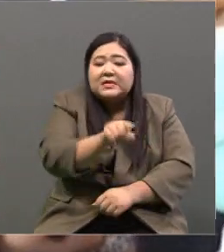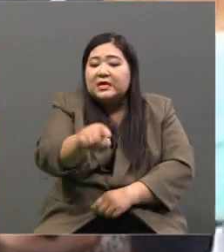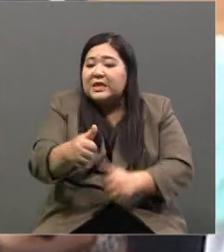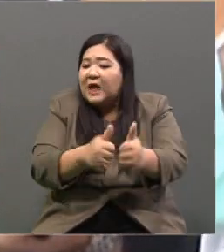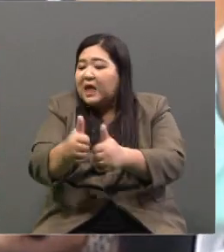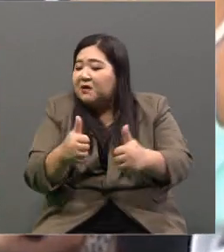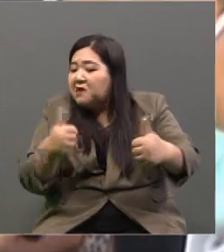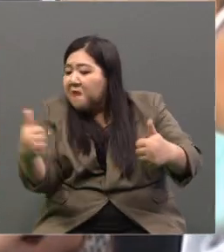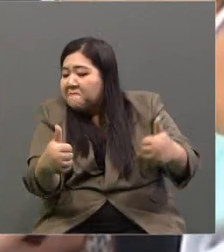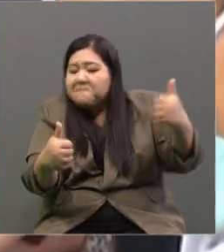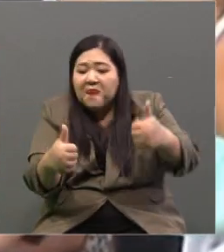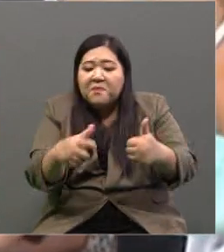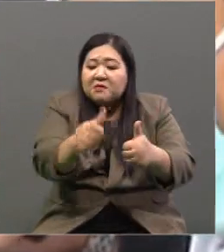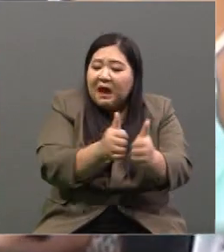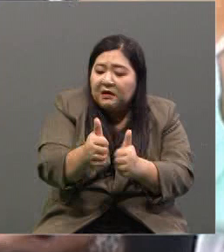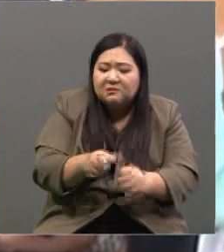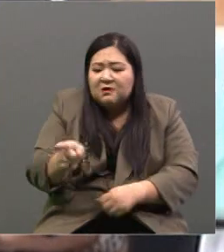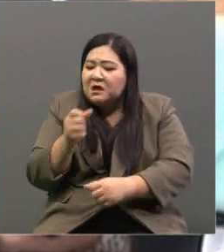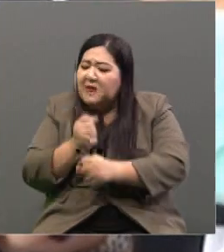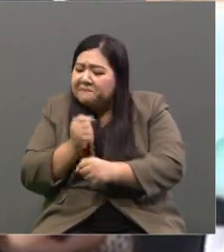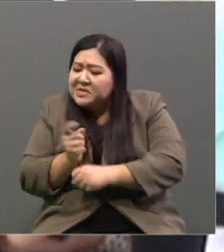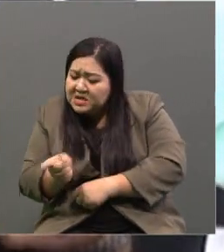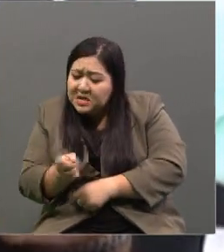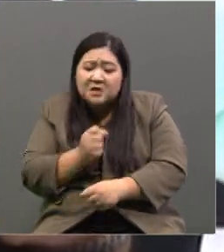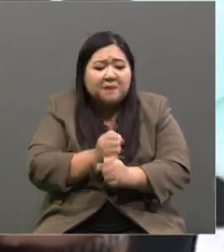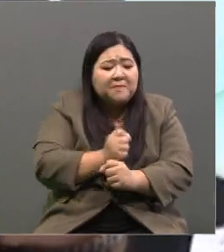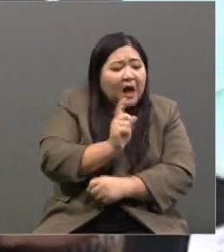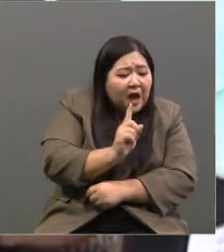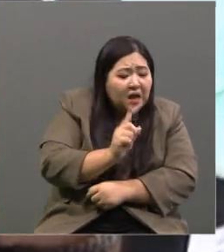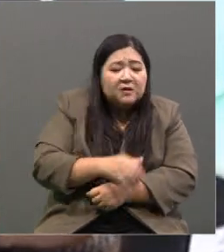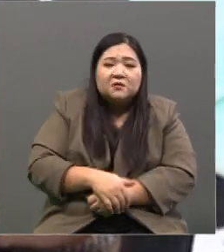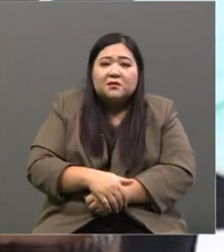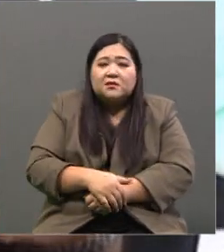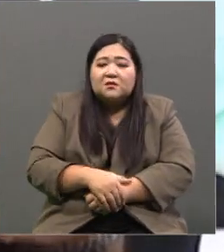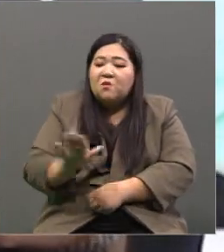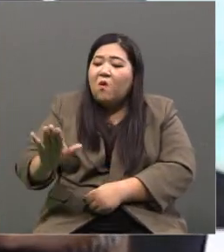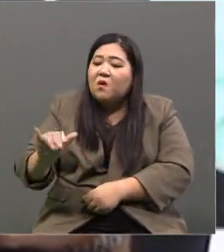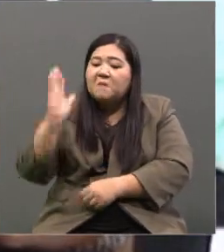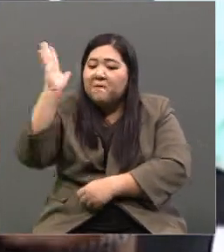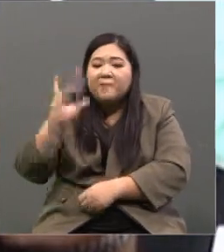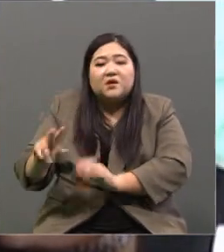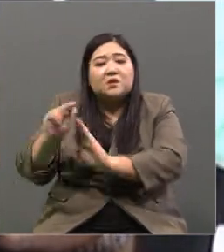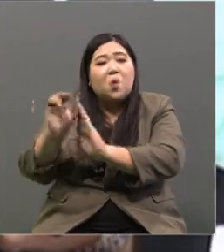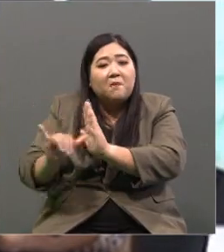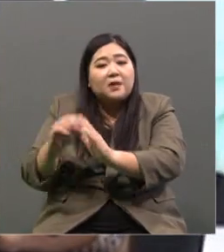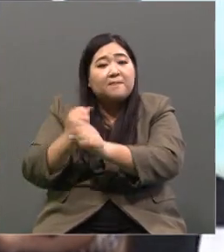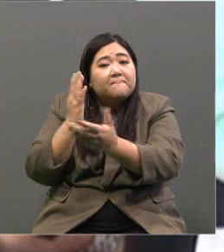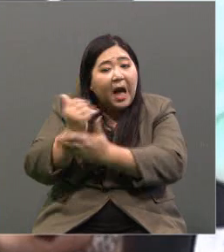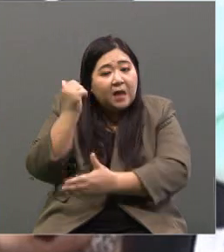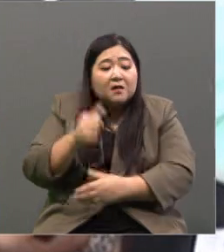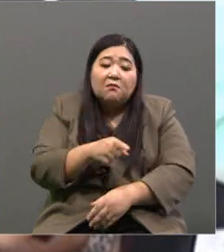แบบนี้แคนดิเดตคนนี้จะทำสิ่งที่อยู่ในนโยบายให้เกิดเป็นผลสัมฤทธิ์จน